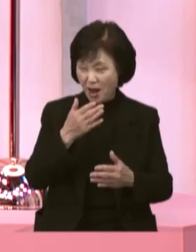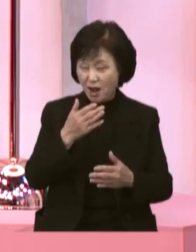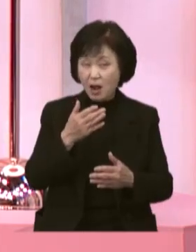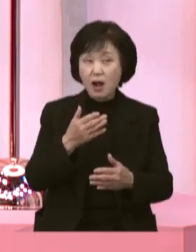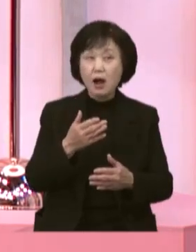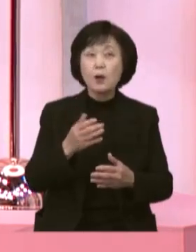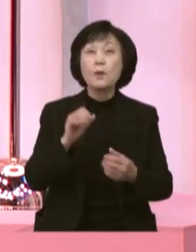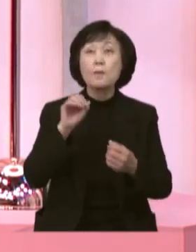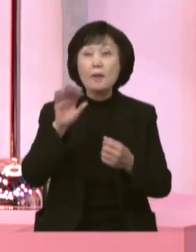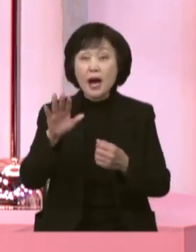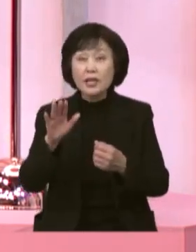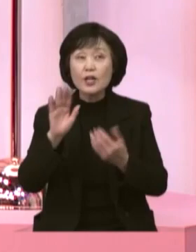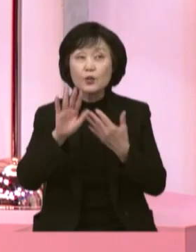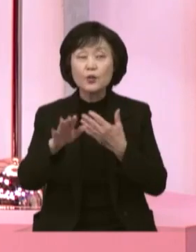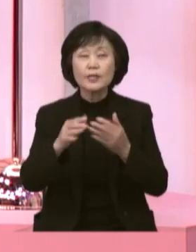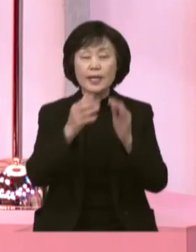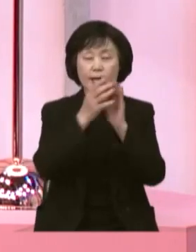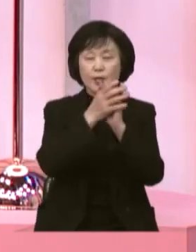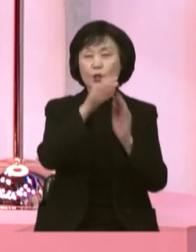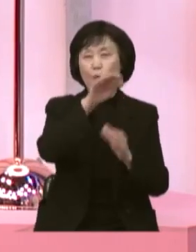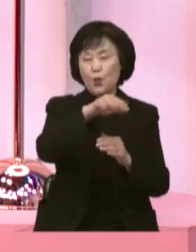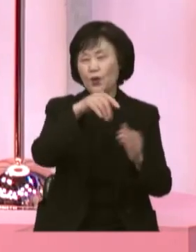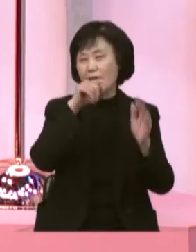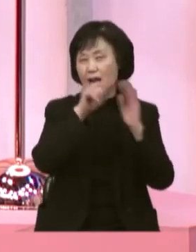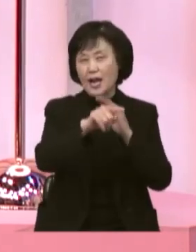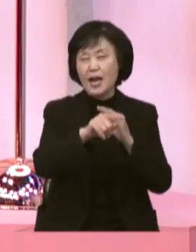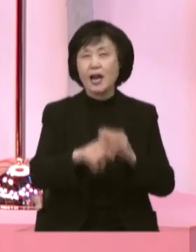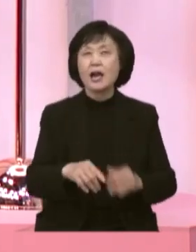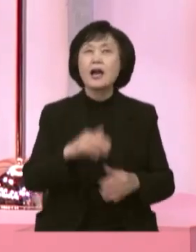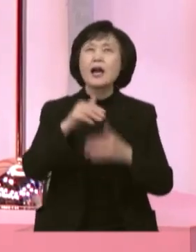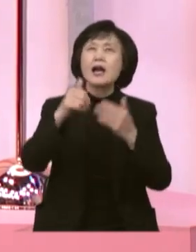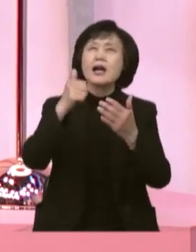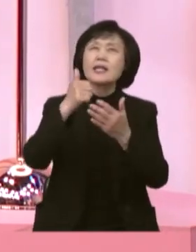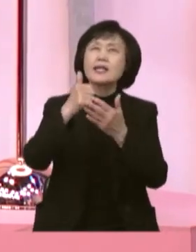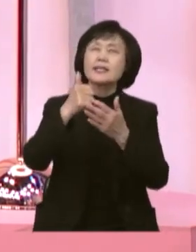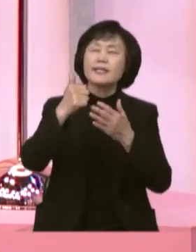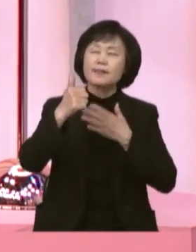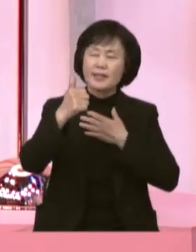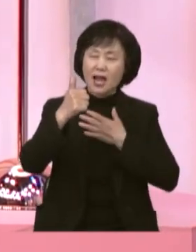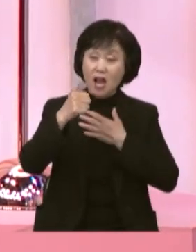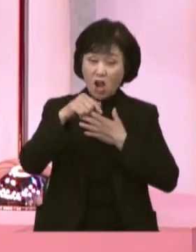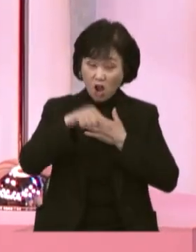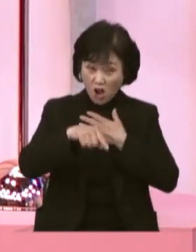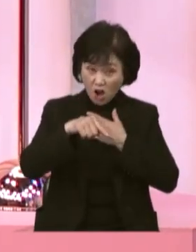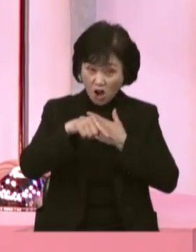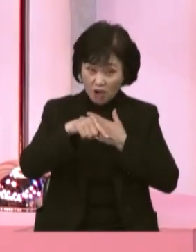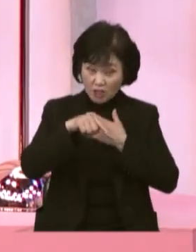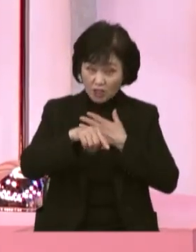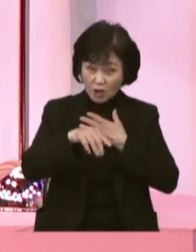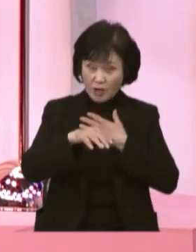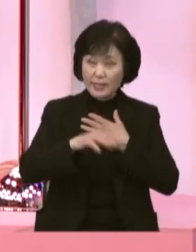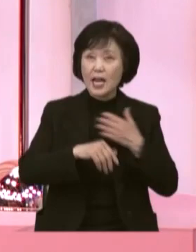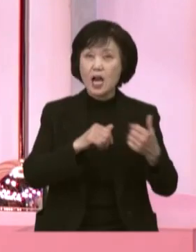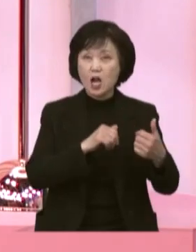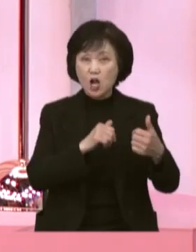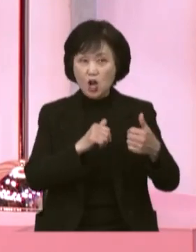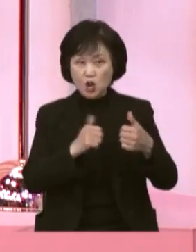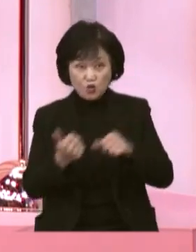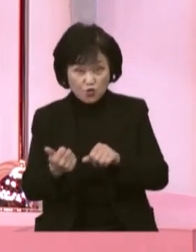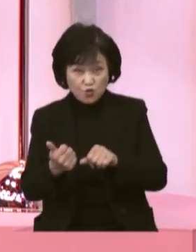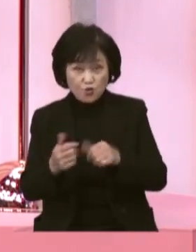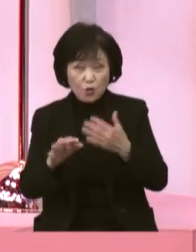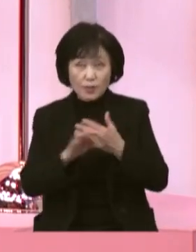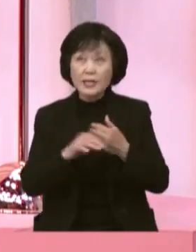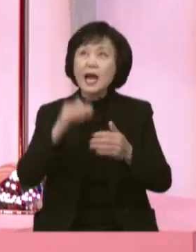그리고 내가 솔직히 나 지금 하나님 일 좀 했어요. 내가 정말 잠 안 자고 내 돈 들여가면서 내가